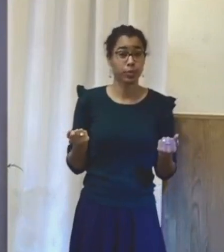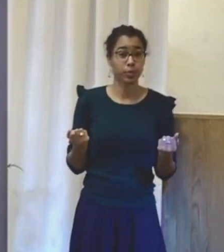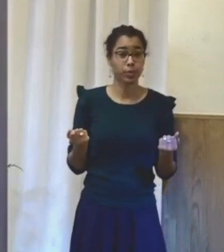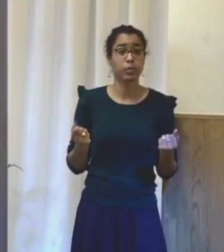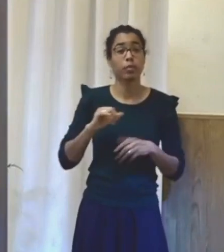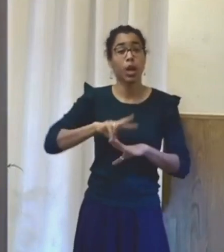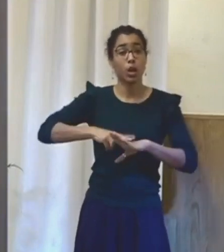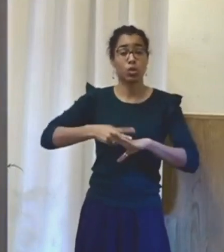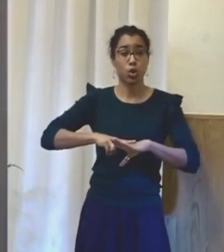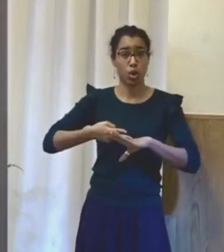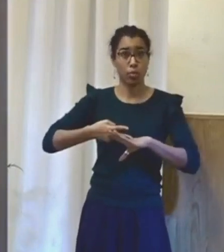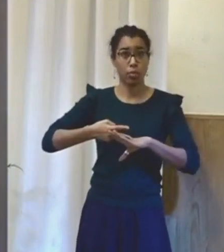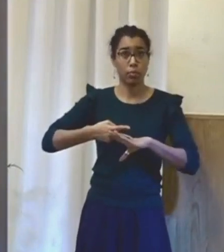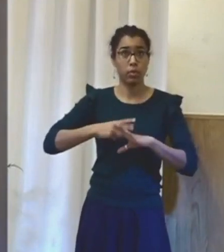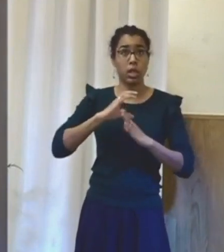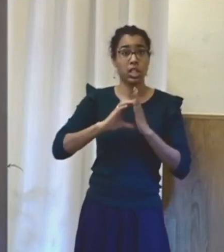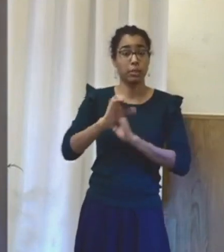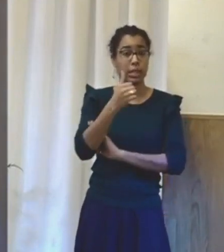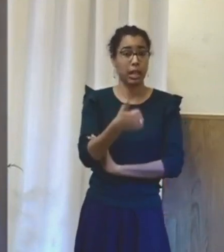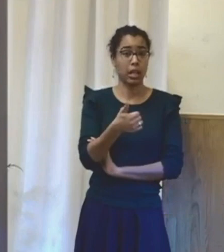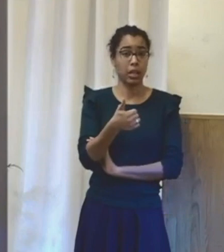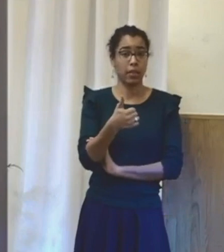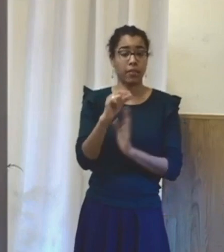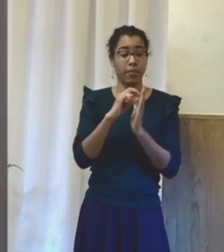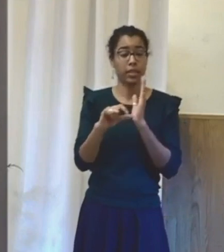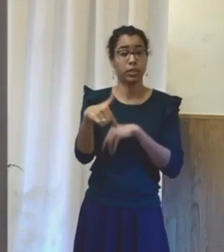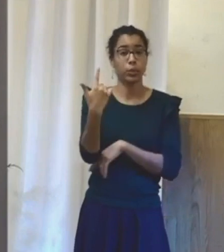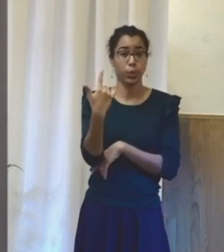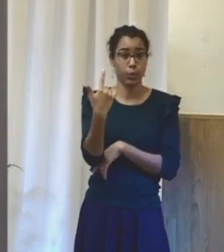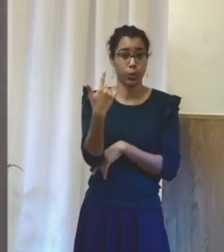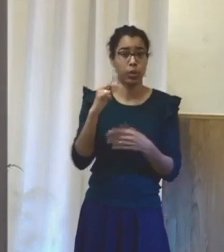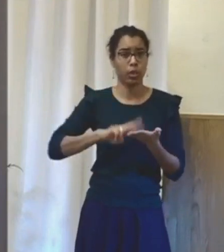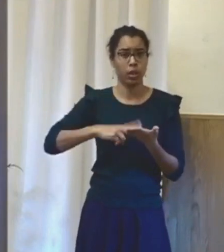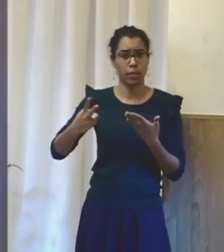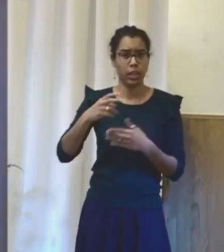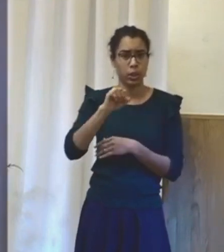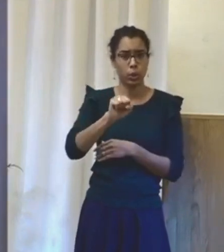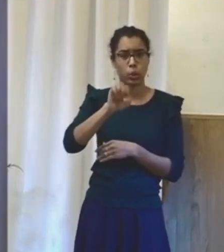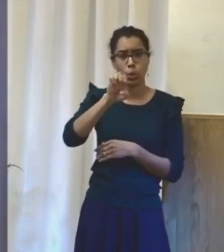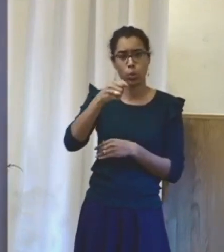Job, chapitre 1, au verset 12, dans la version Semeur.